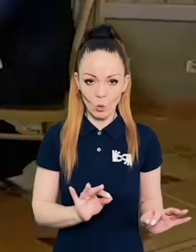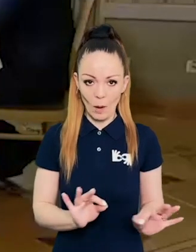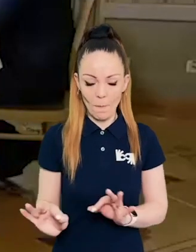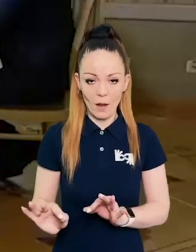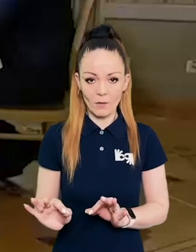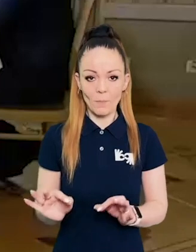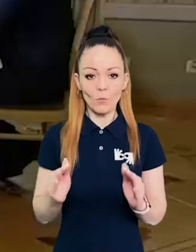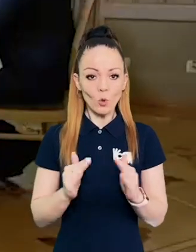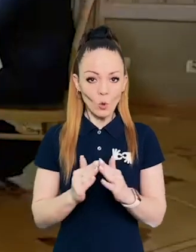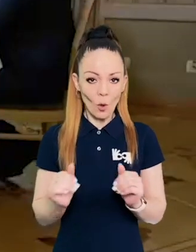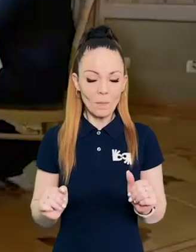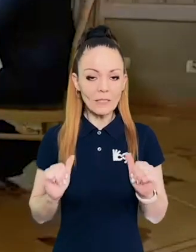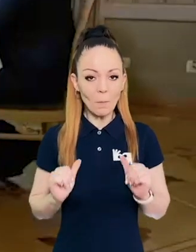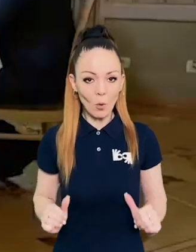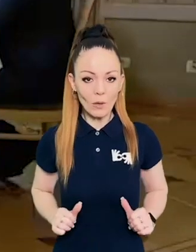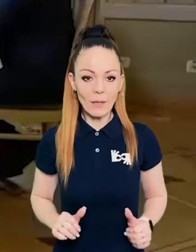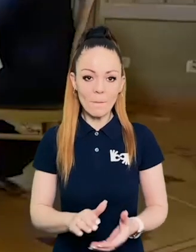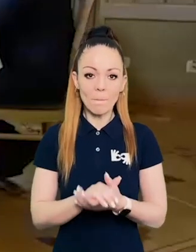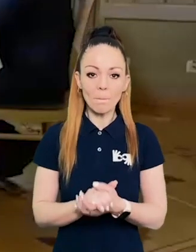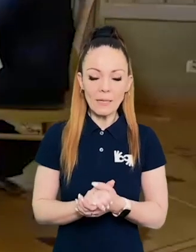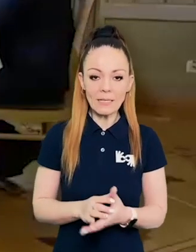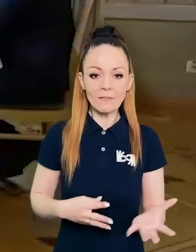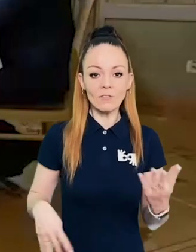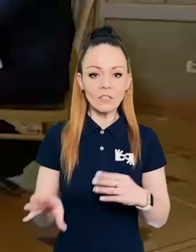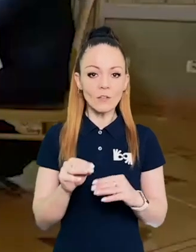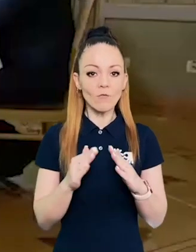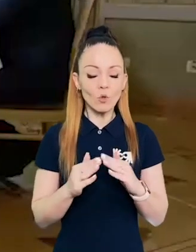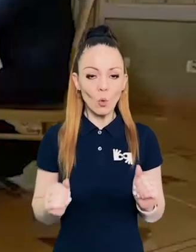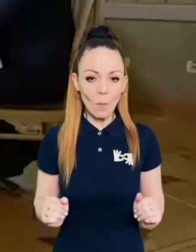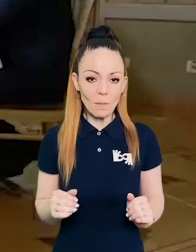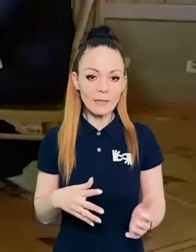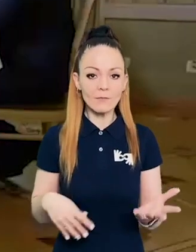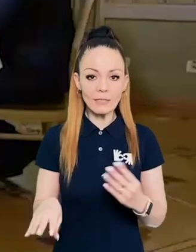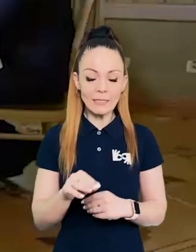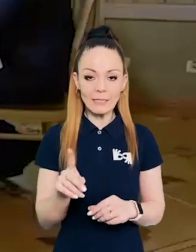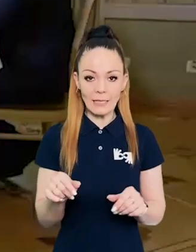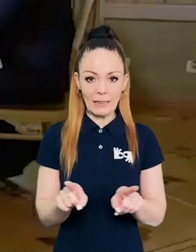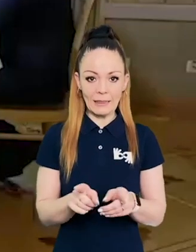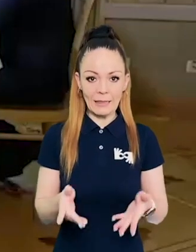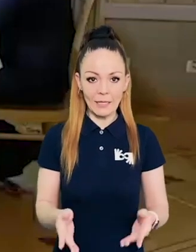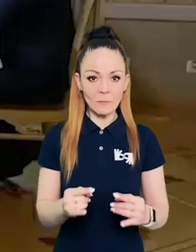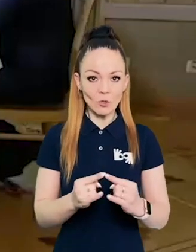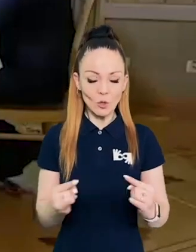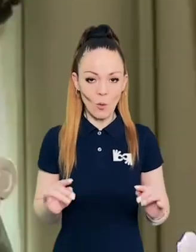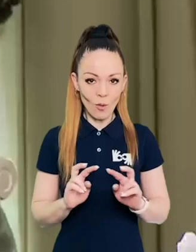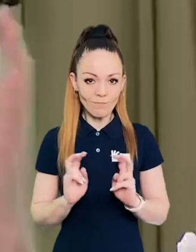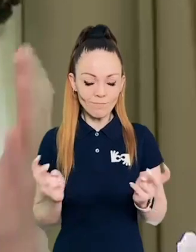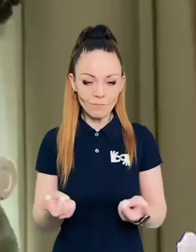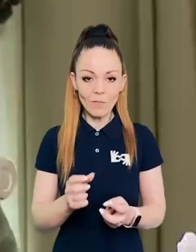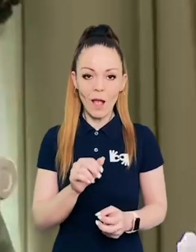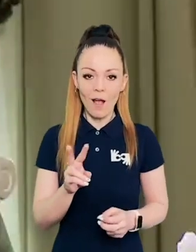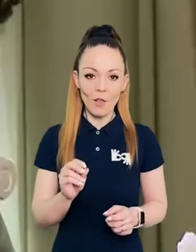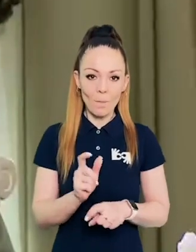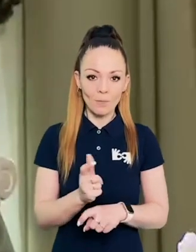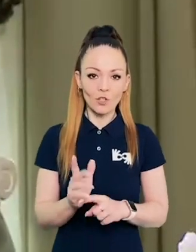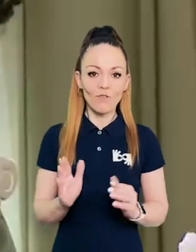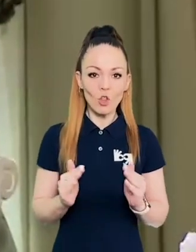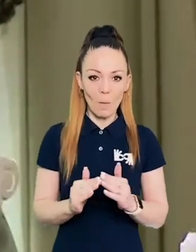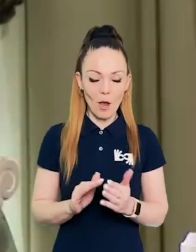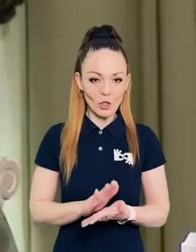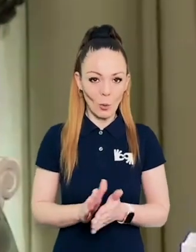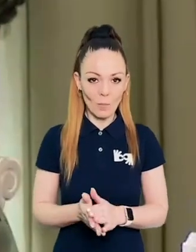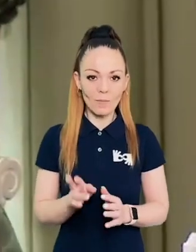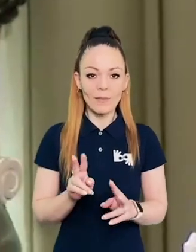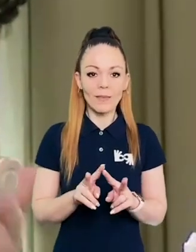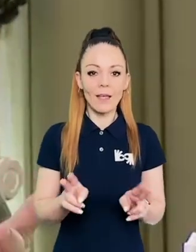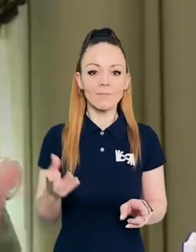нормально. Вдома спокій, мир, всі вдома, всі за ось таким столом, але більш в домашніх